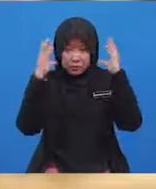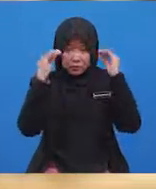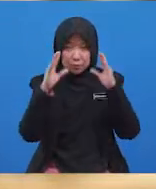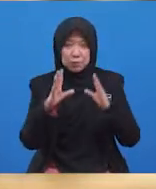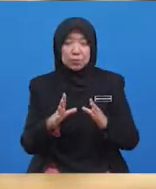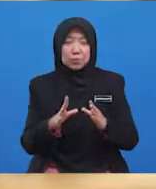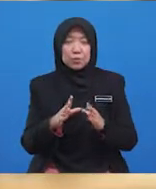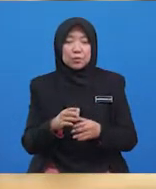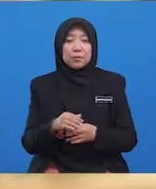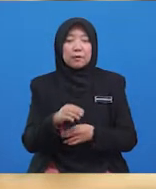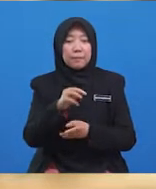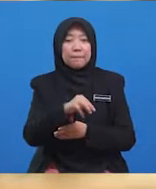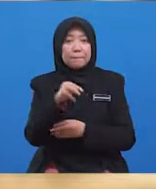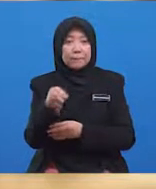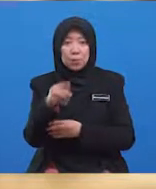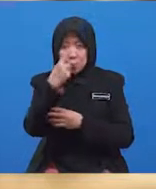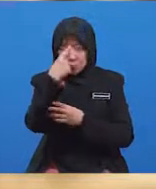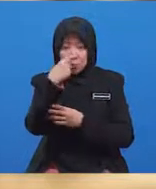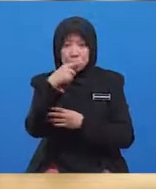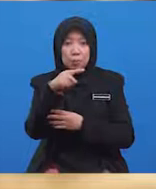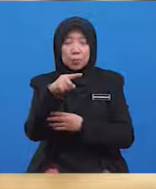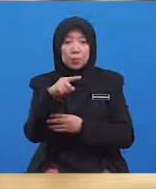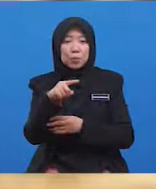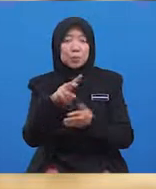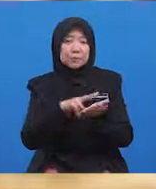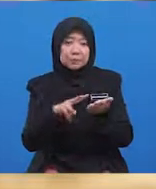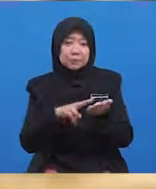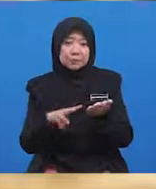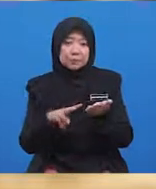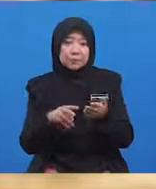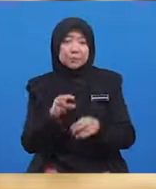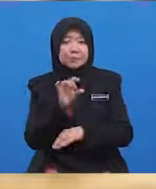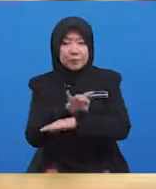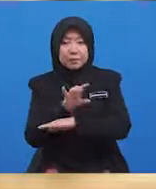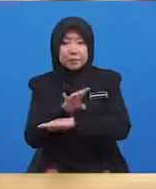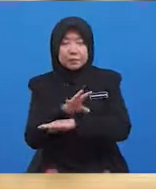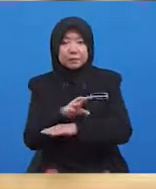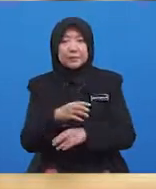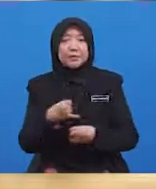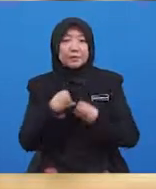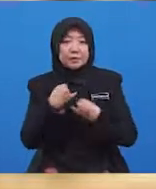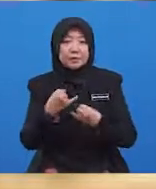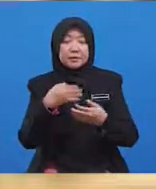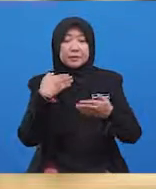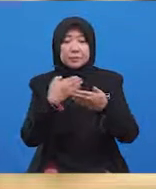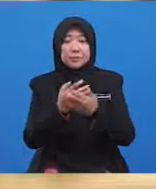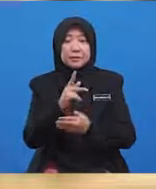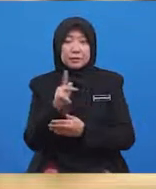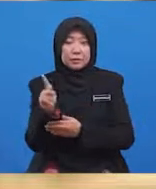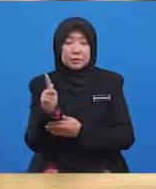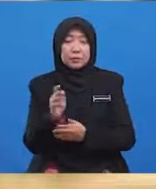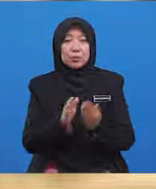murid-murid untuk mengupas dan merungkai beberapa nasihat yang ingin disampaikan oleh penulis kepada